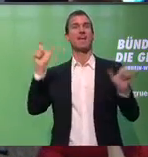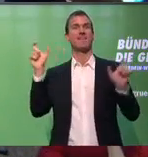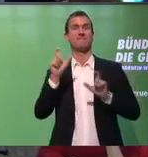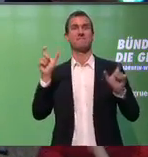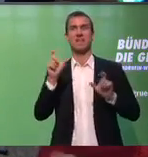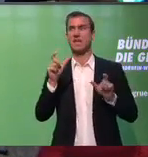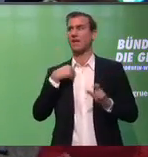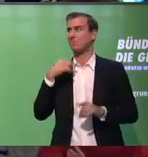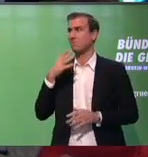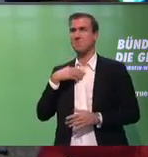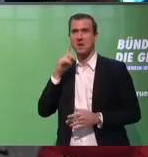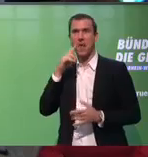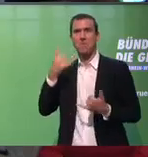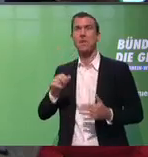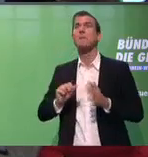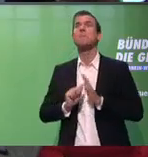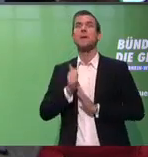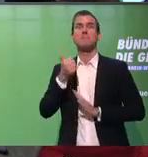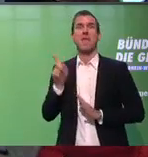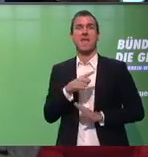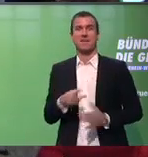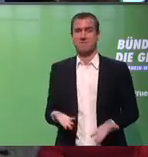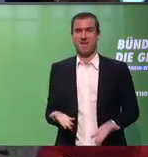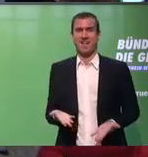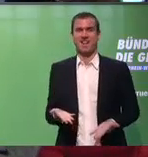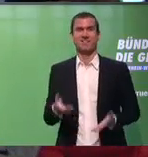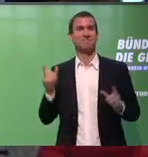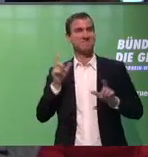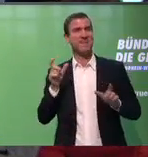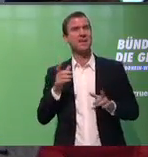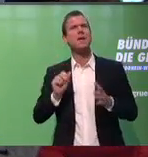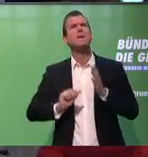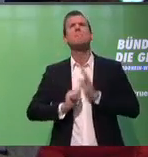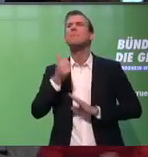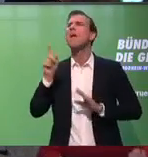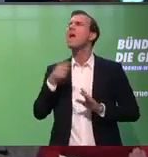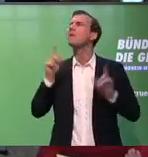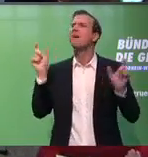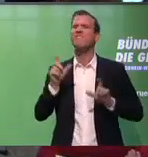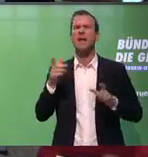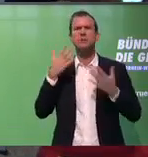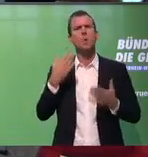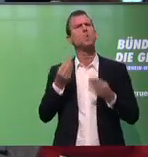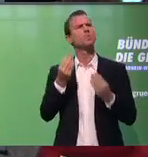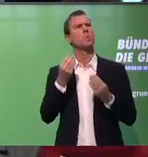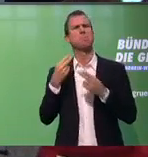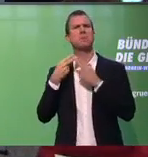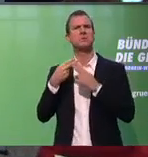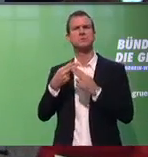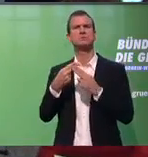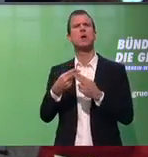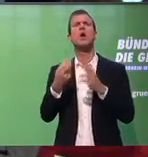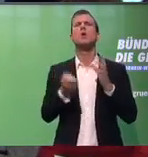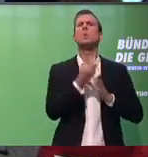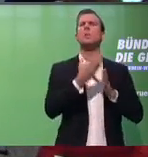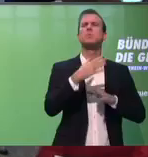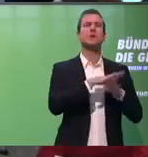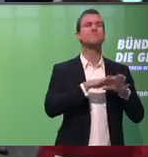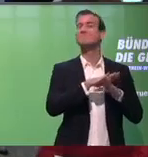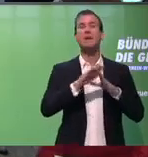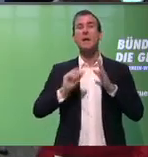darf man es nennen. Eine Premierenfeier nicht der üblichen Art im Bereich der Kultur, sondern